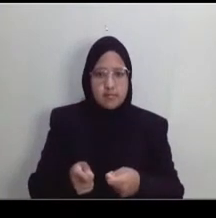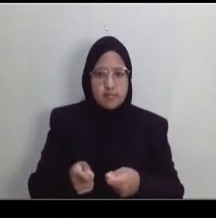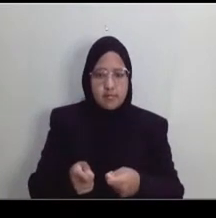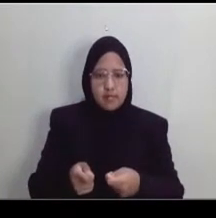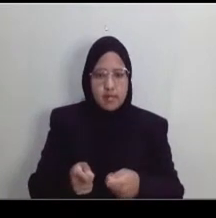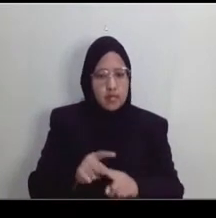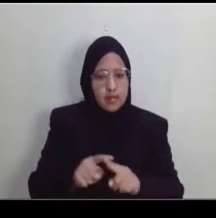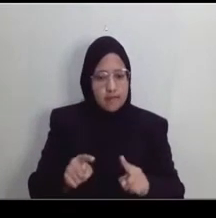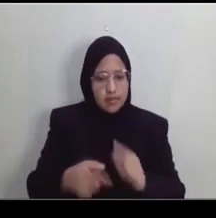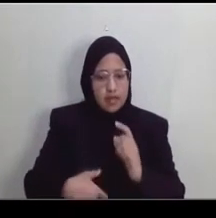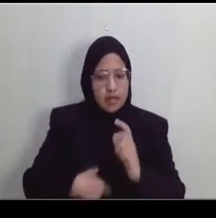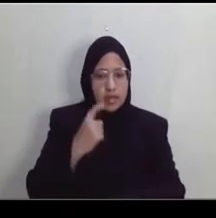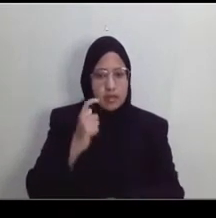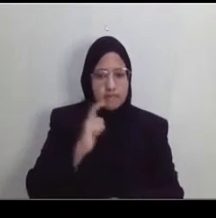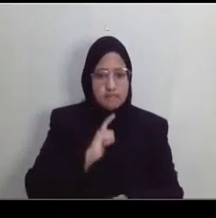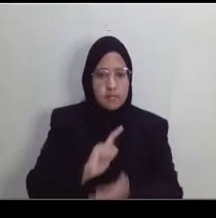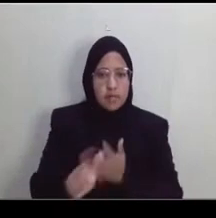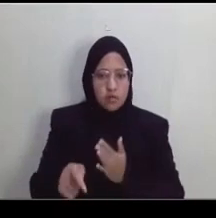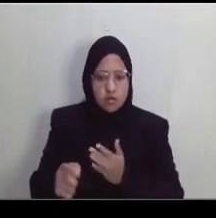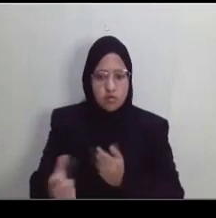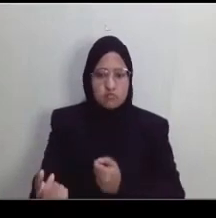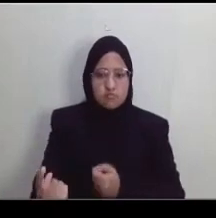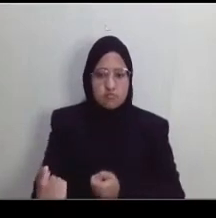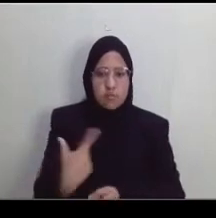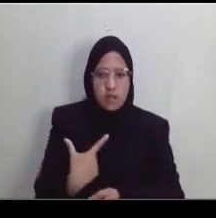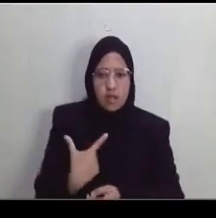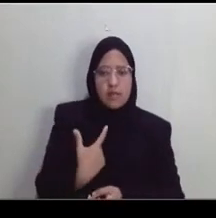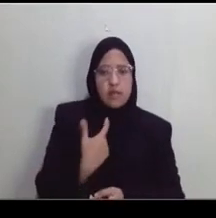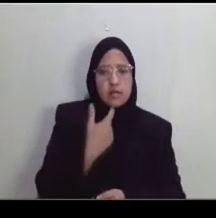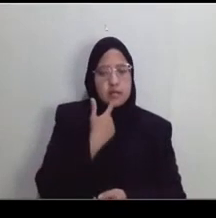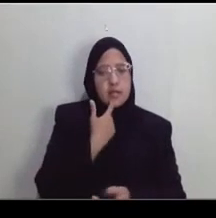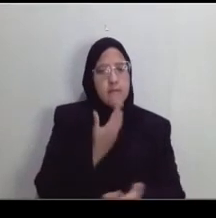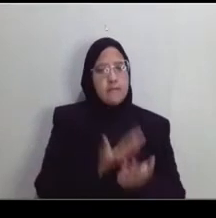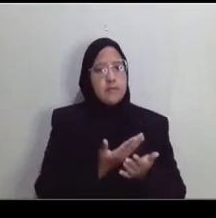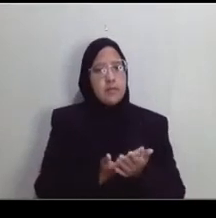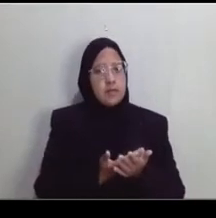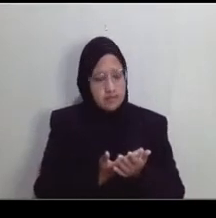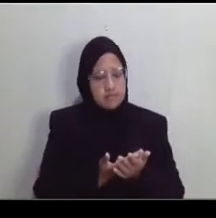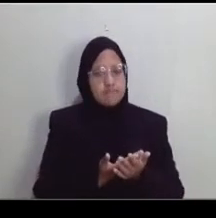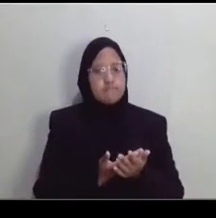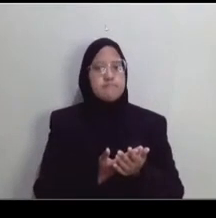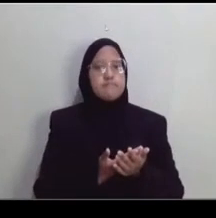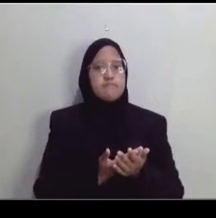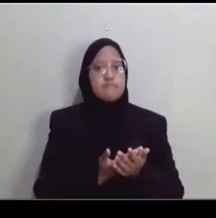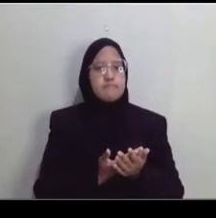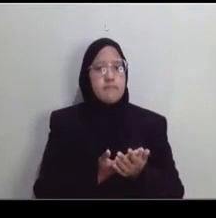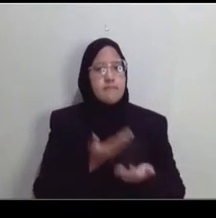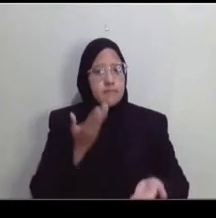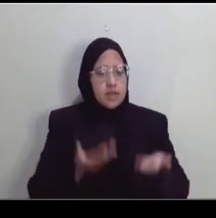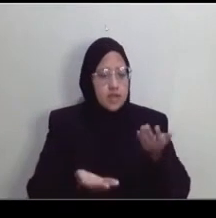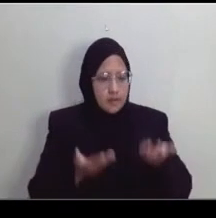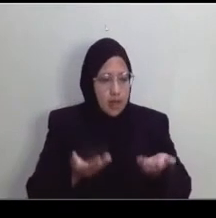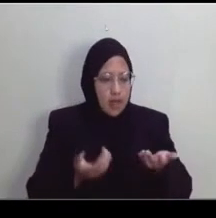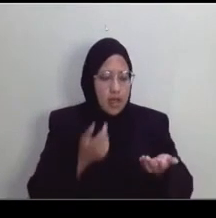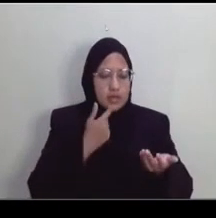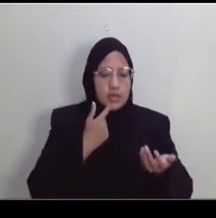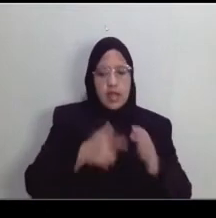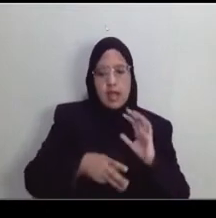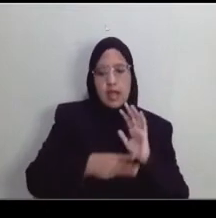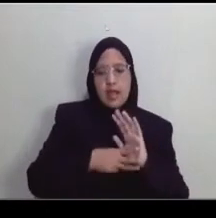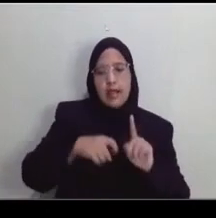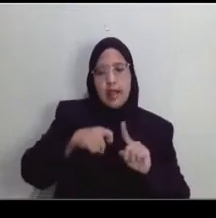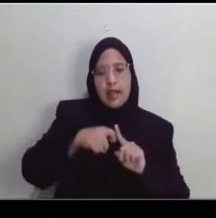tata usaha negara ke pengadilan tata usaha negara Jakarta terhadap Keputusan Mahkamah Konstitusi Republik